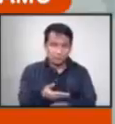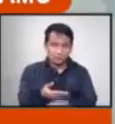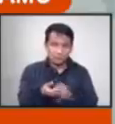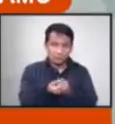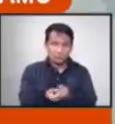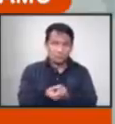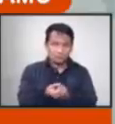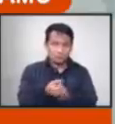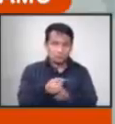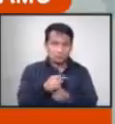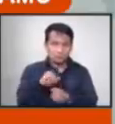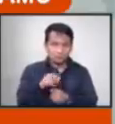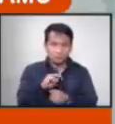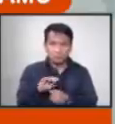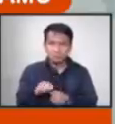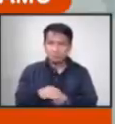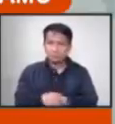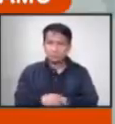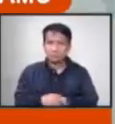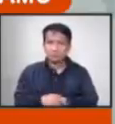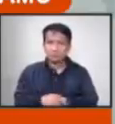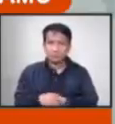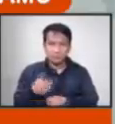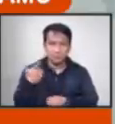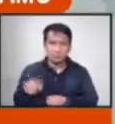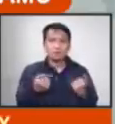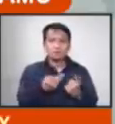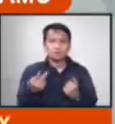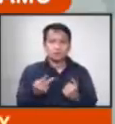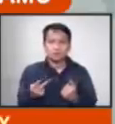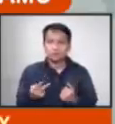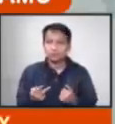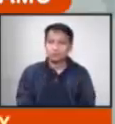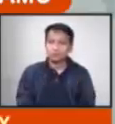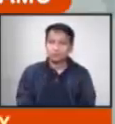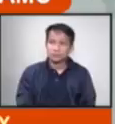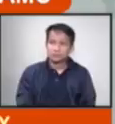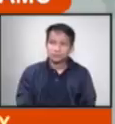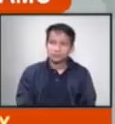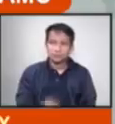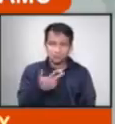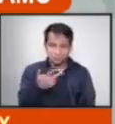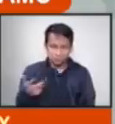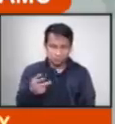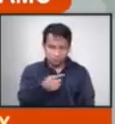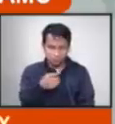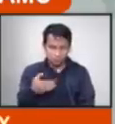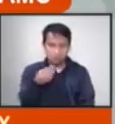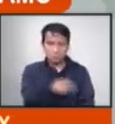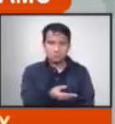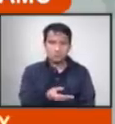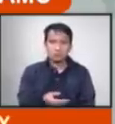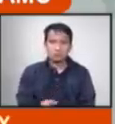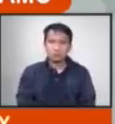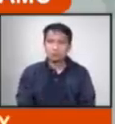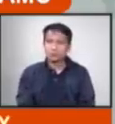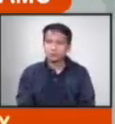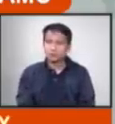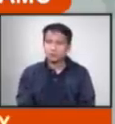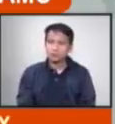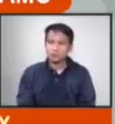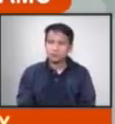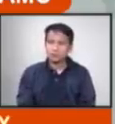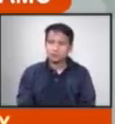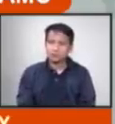binibigay mo kay Jovens pa. Sa panganay mo pa. Paano yung dalawa? Ayos ka rin ah. Tatlong bata ko, 100 pesos. Sandali lang. Ang galing